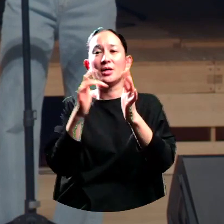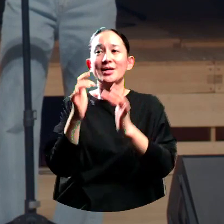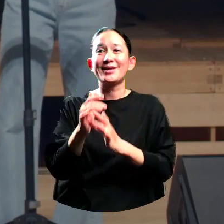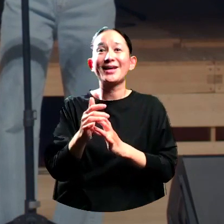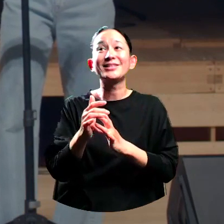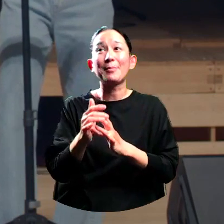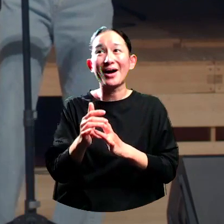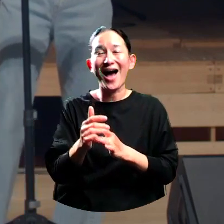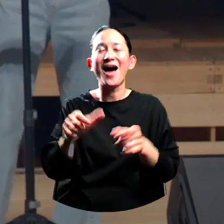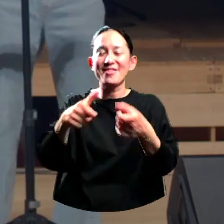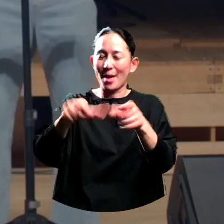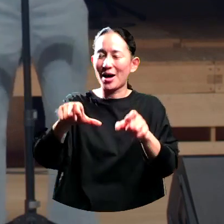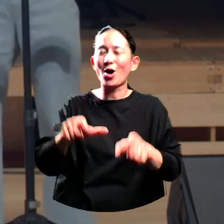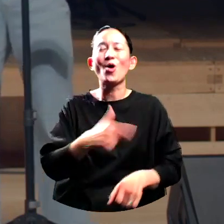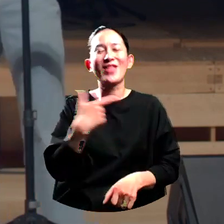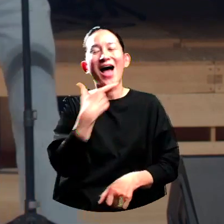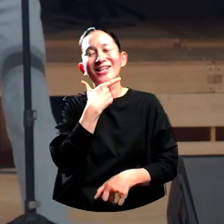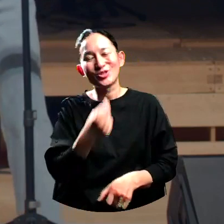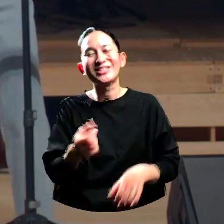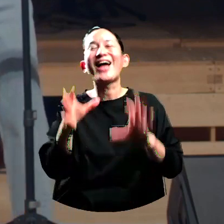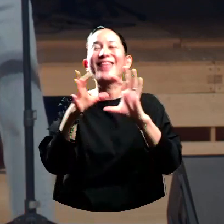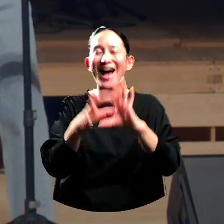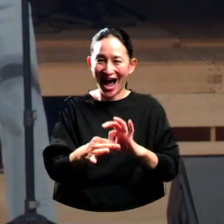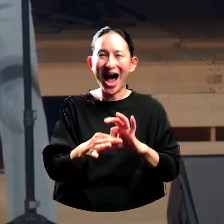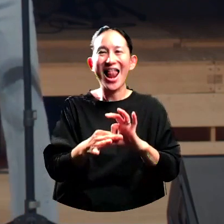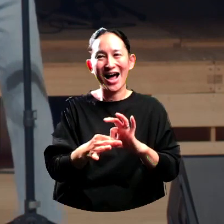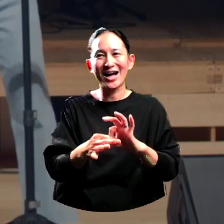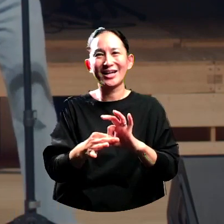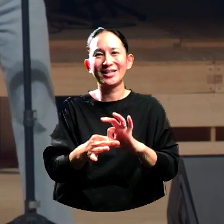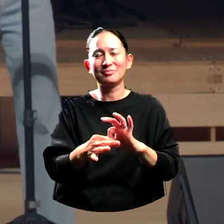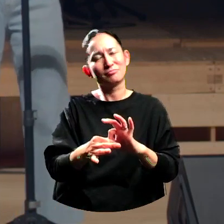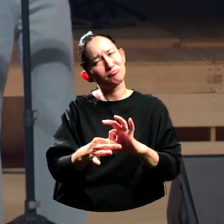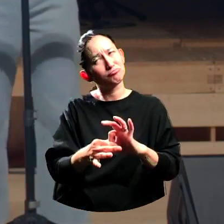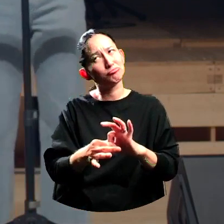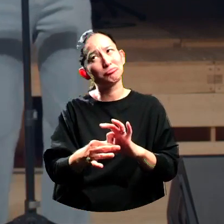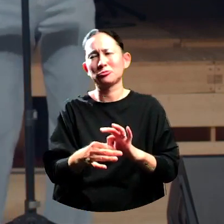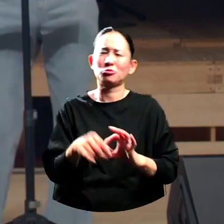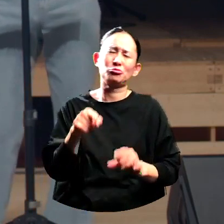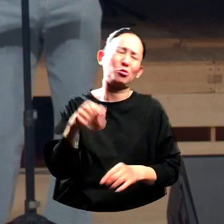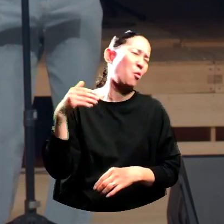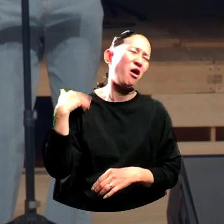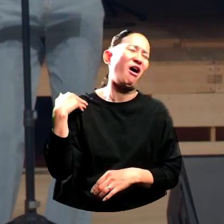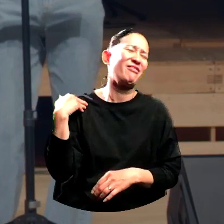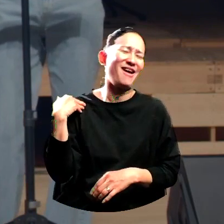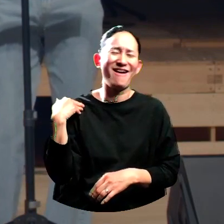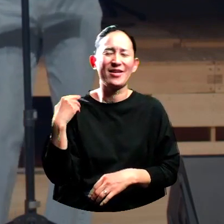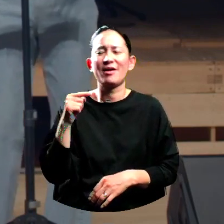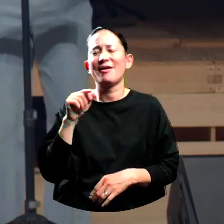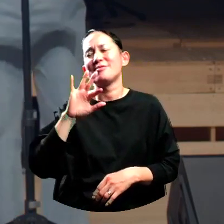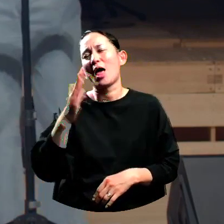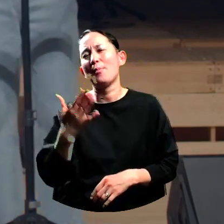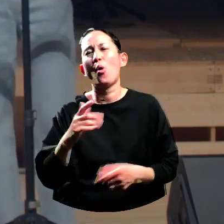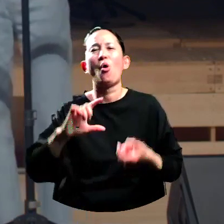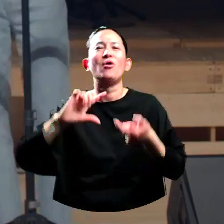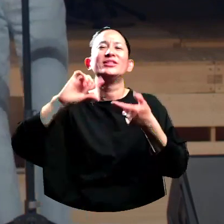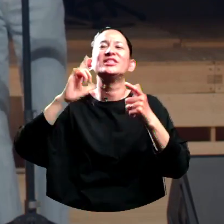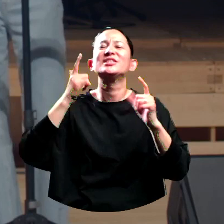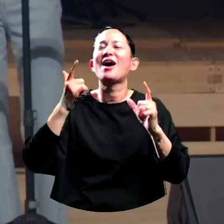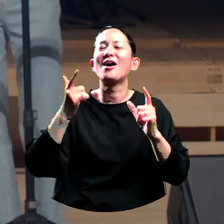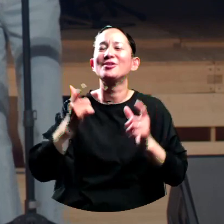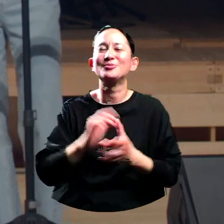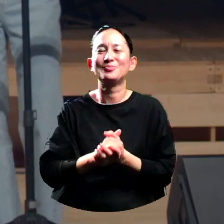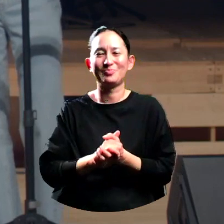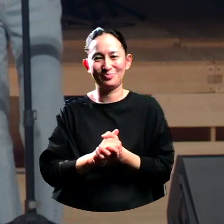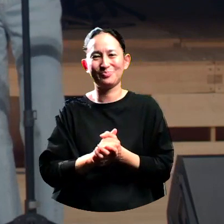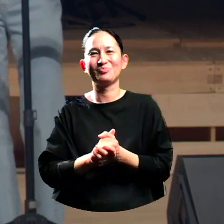卵好きだったから。 Because Jesus loved eggs. それはイエス様だって卵食べたと思いますよ。 I mean, I'm sure he had eggs. イ